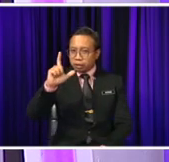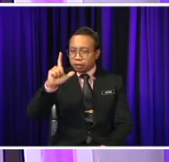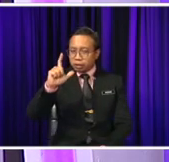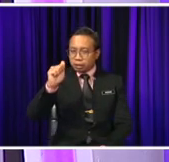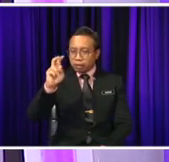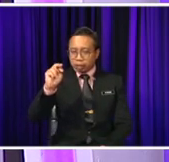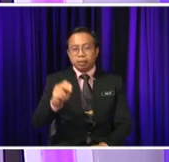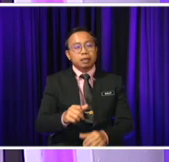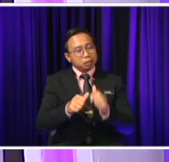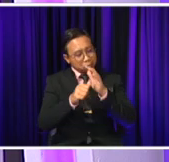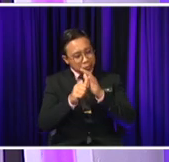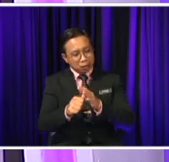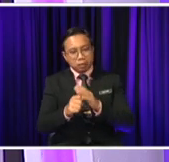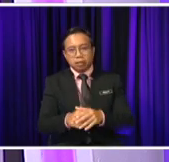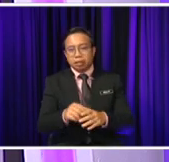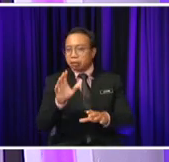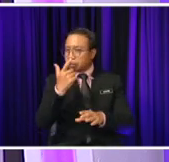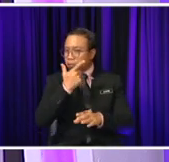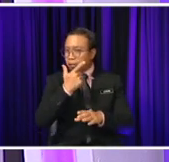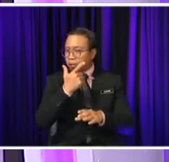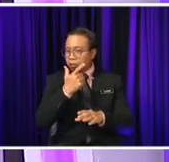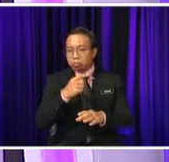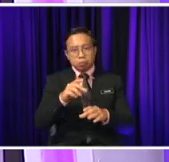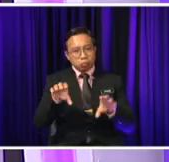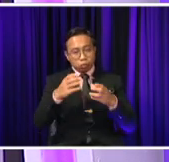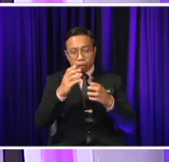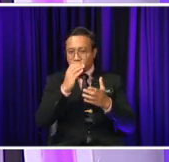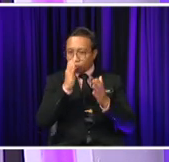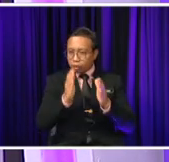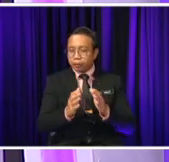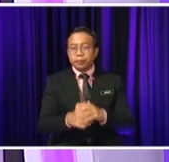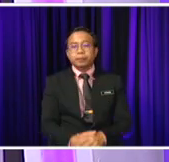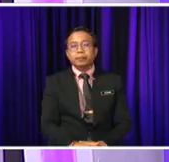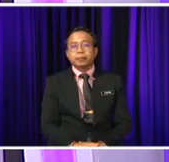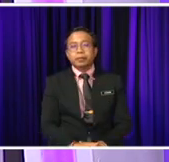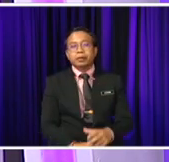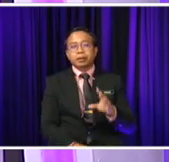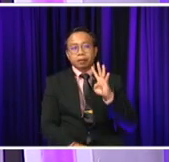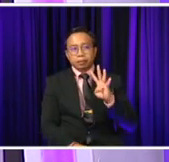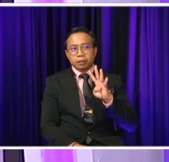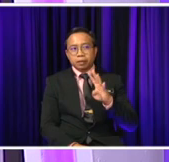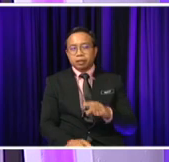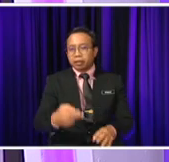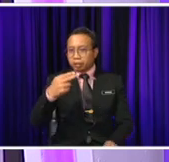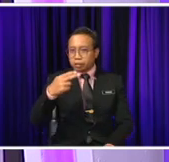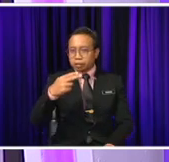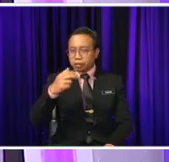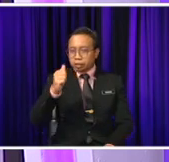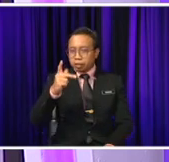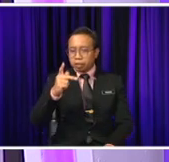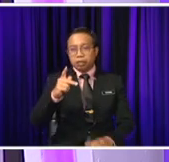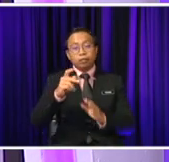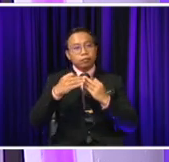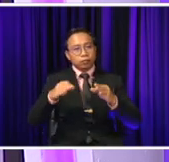keadilan di tanah menganiaya orang dan sebagainya hebat sauni dan seterusnya Hess ha kebebasan